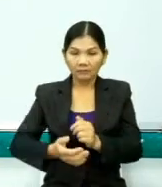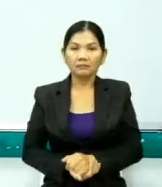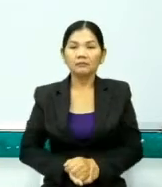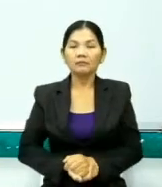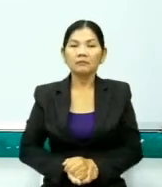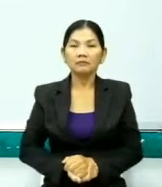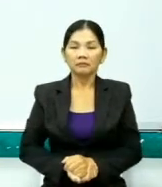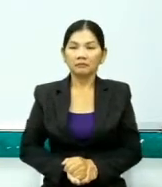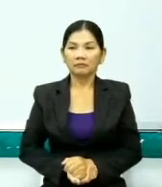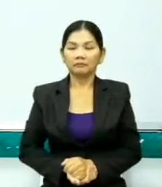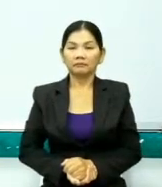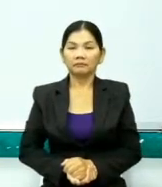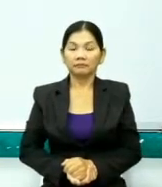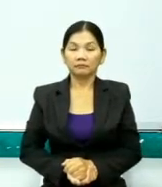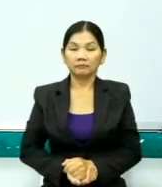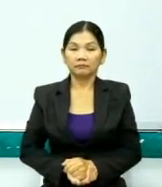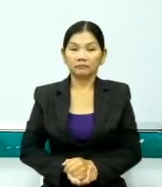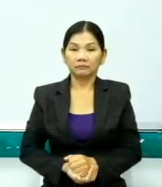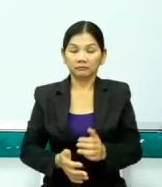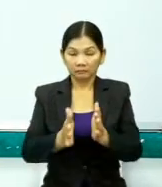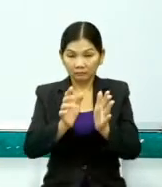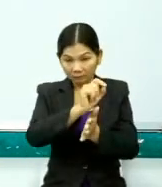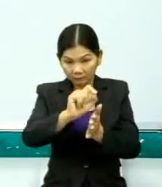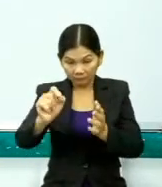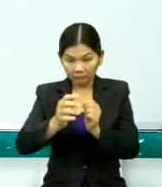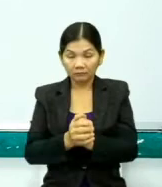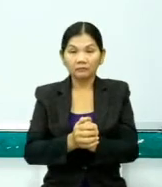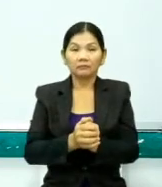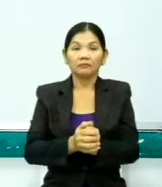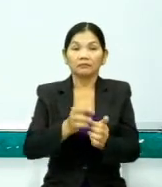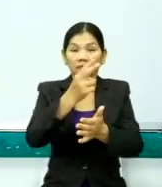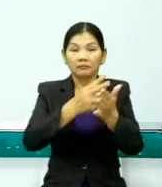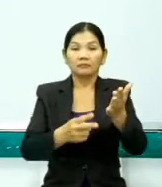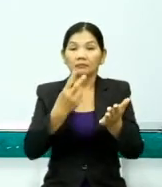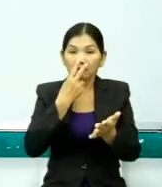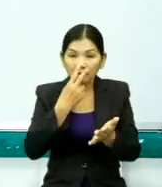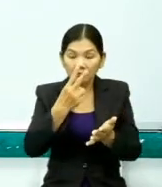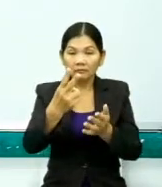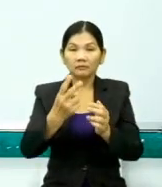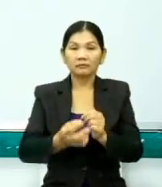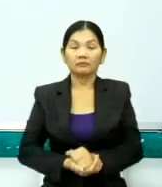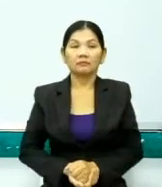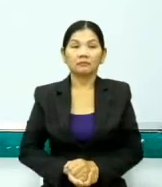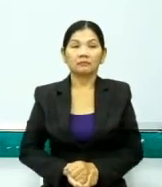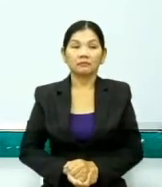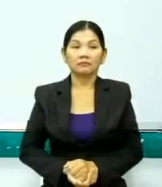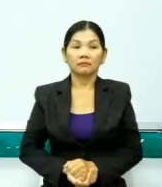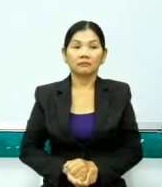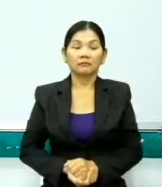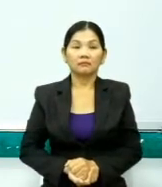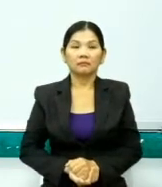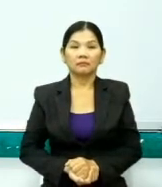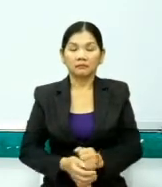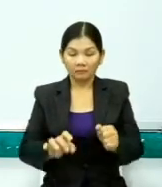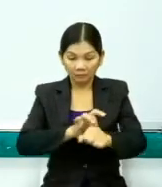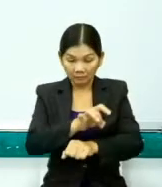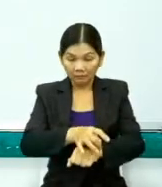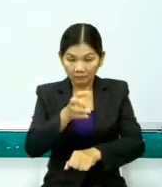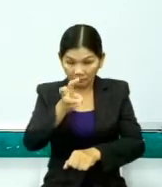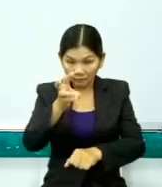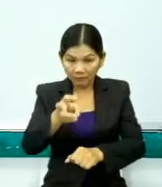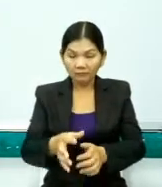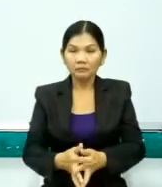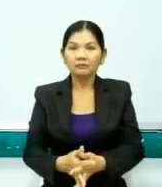con chà nè kêu nâng ai con sơ xế vậy tiết con chăm mơ được ở khăn nè nè lời con lực sơ phơ máu nè kêu tục về chung con bình